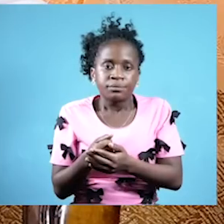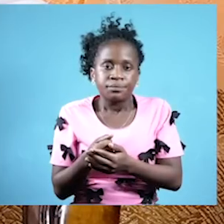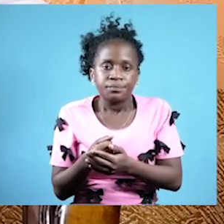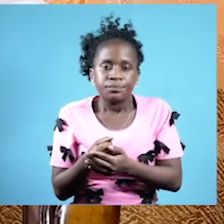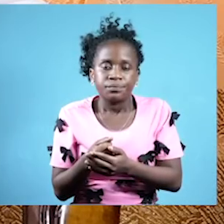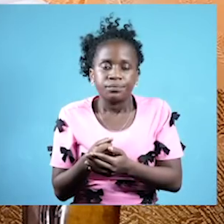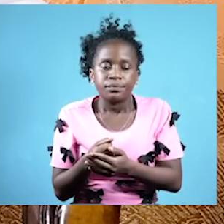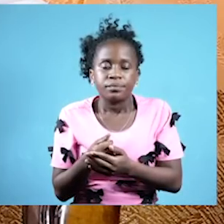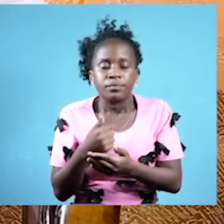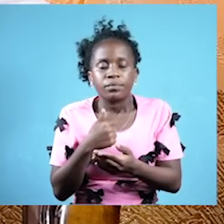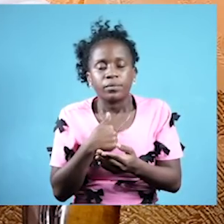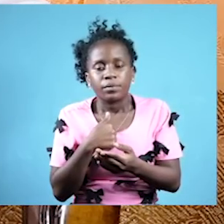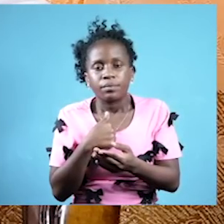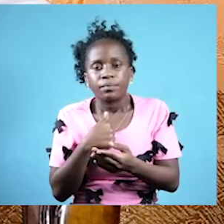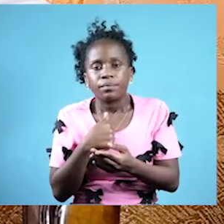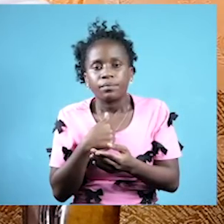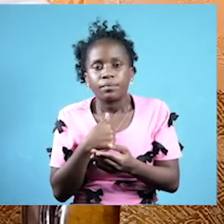tunazungumza nao